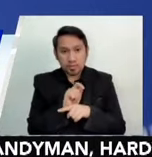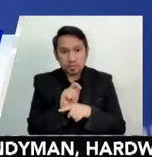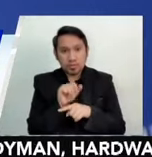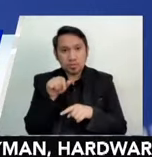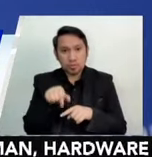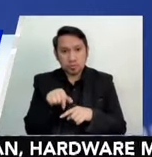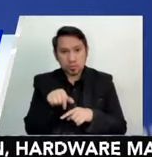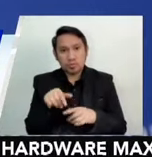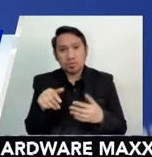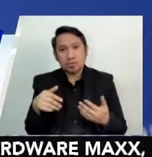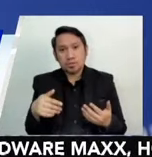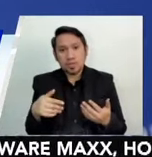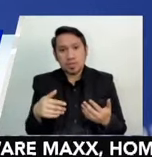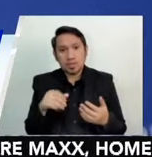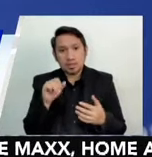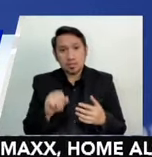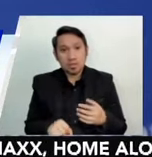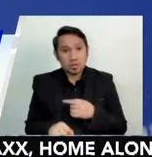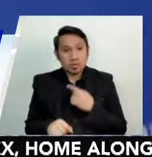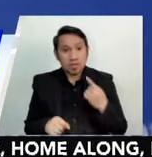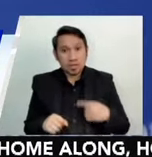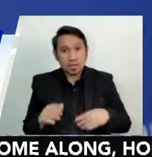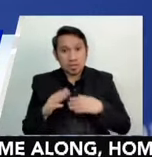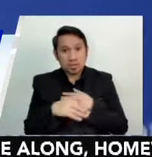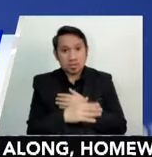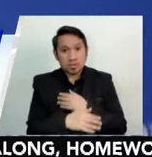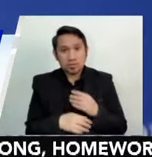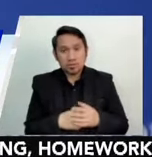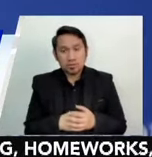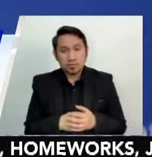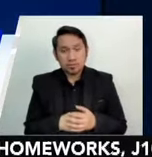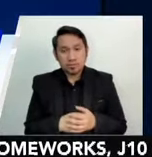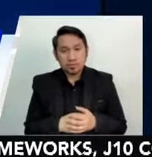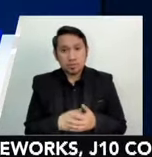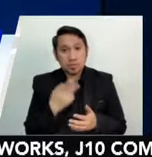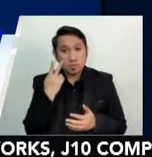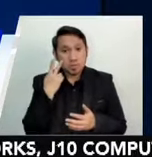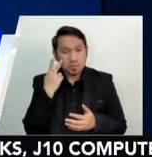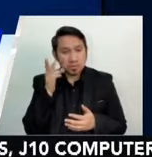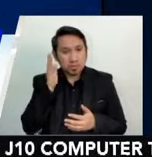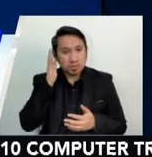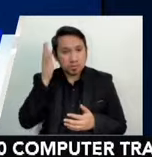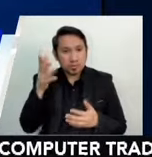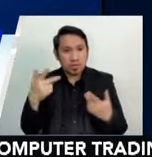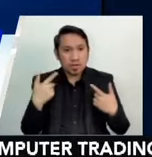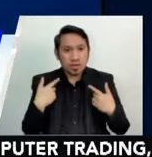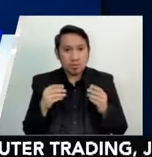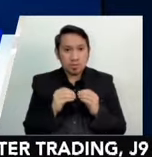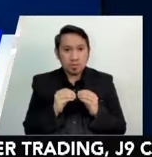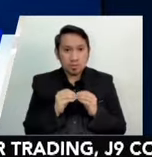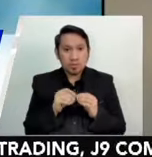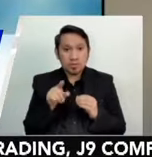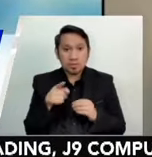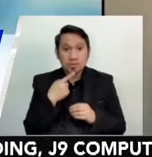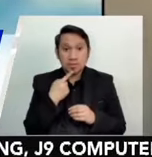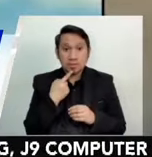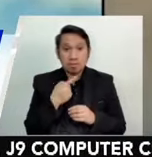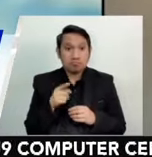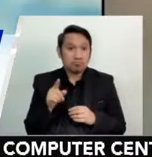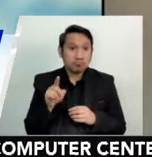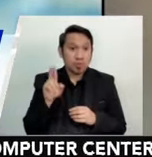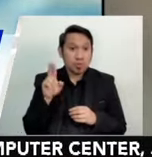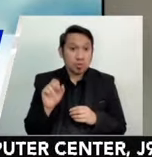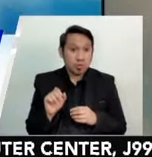daw na mas marami pang ganyang pagpapatrolya ang makikita sa hinaharap. Sa isang press briefing, sinabi ni U.S. National Security